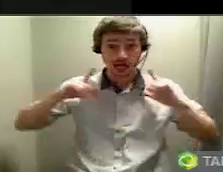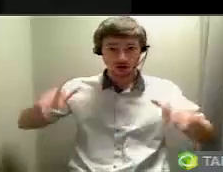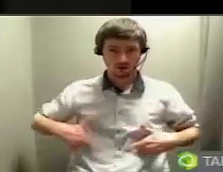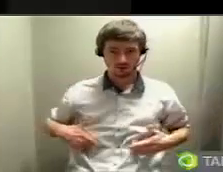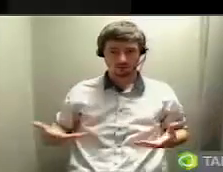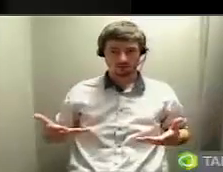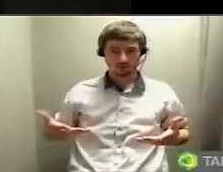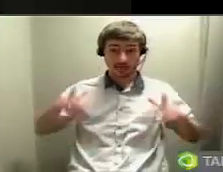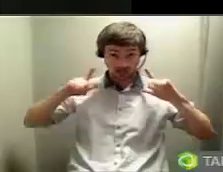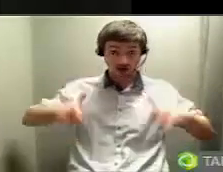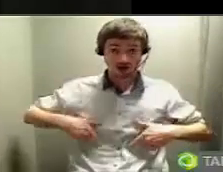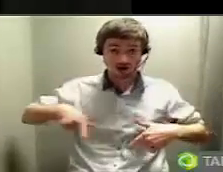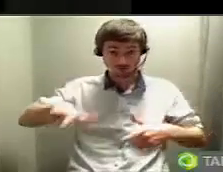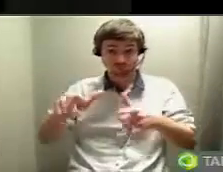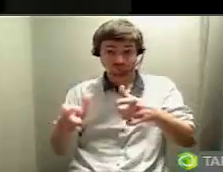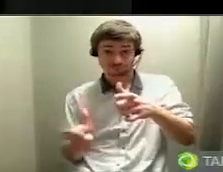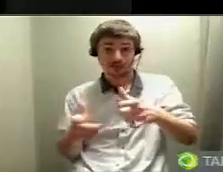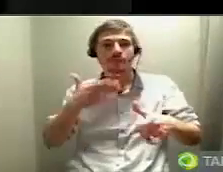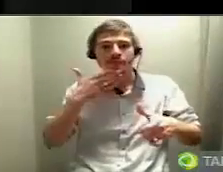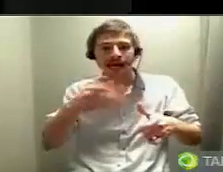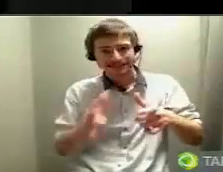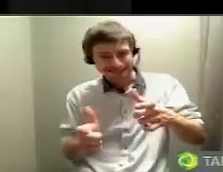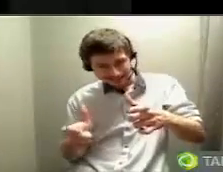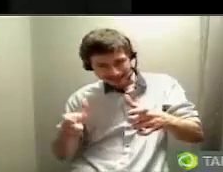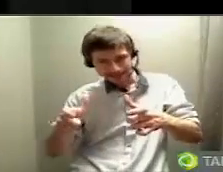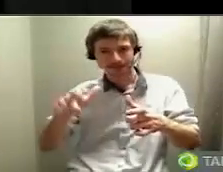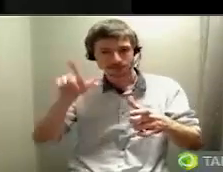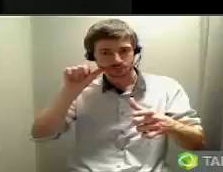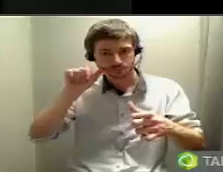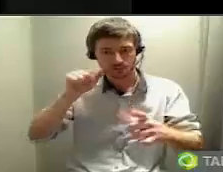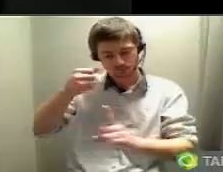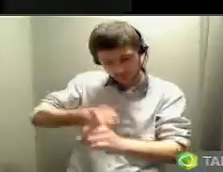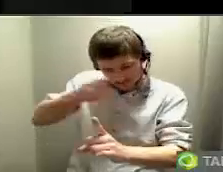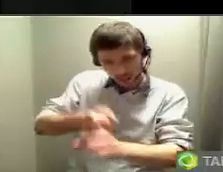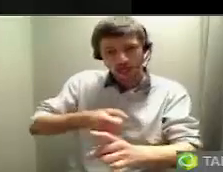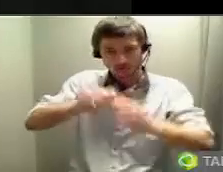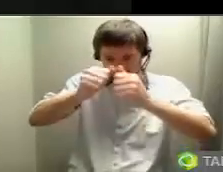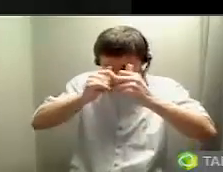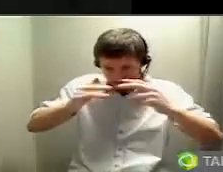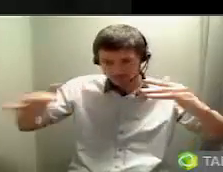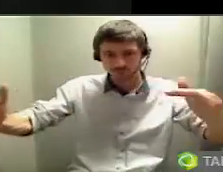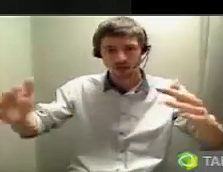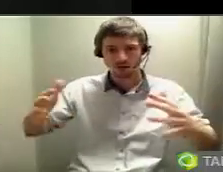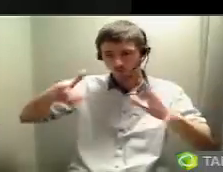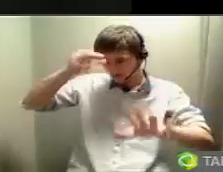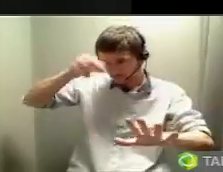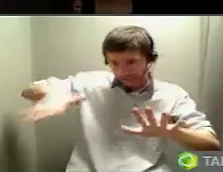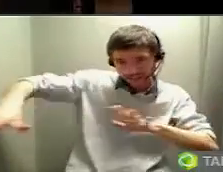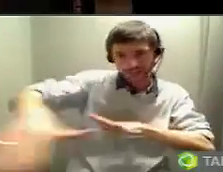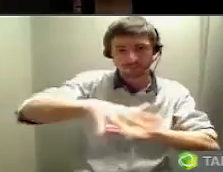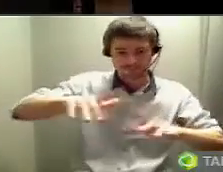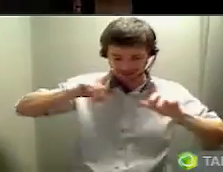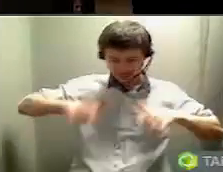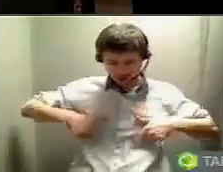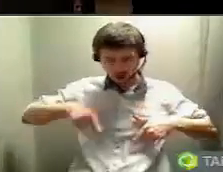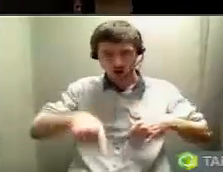ça, de faire comprendre aux autres que l'école est un outil indispensable pour la démocratie, pour